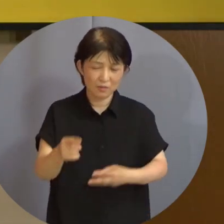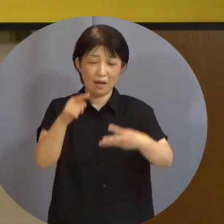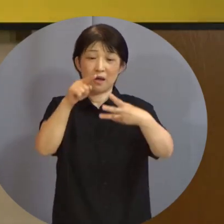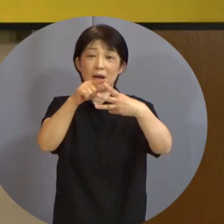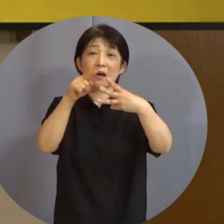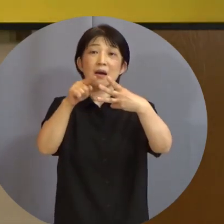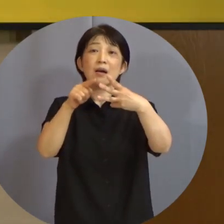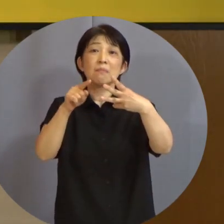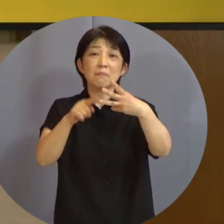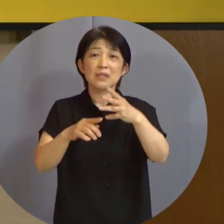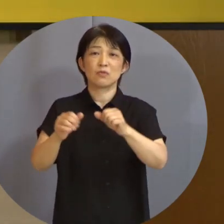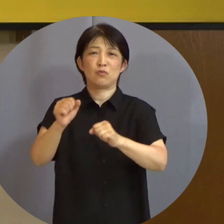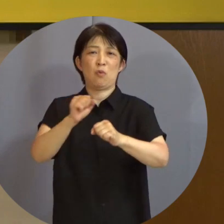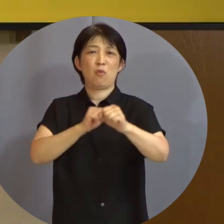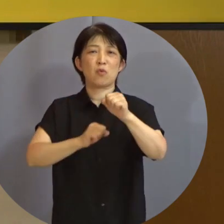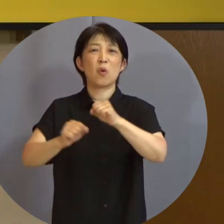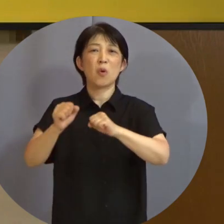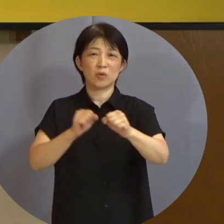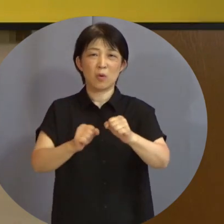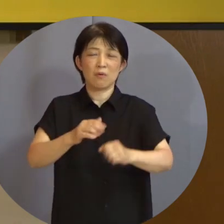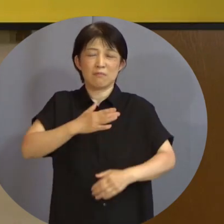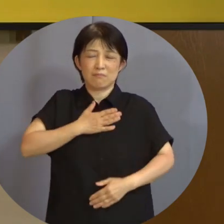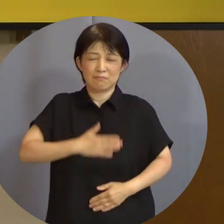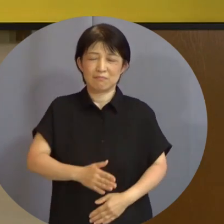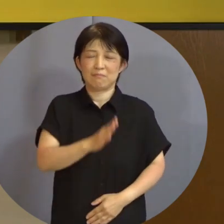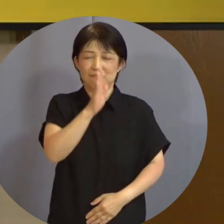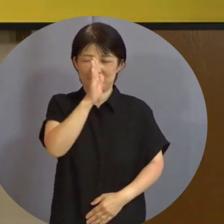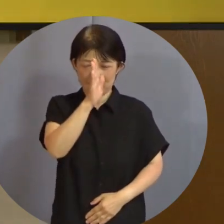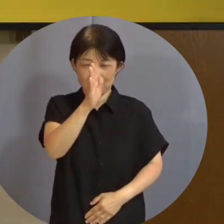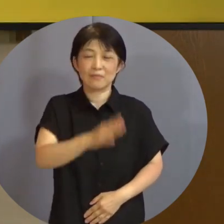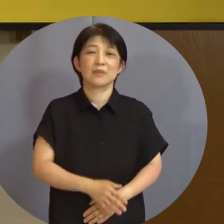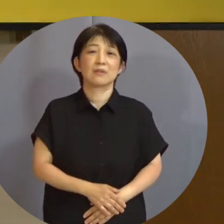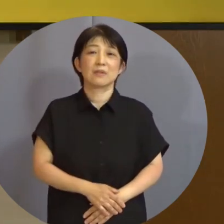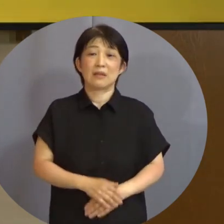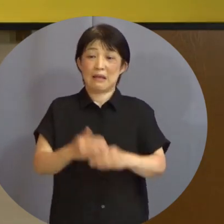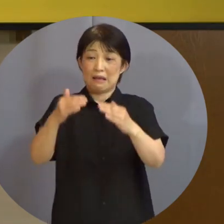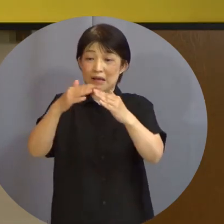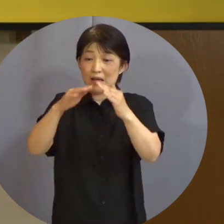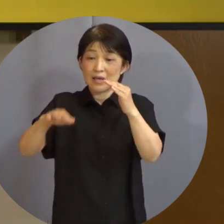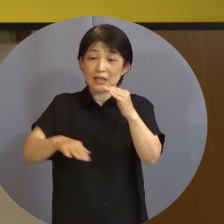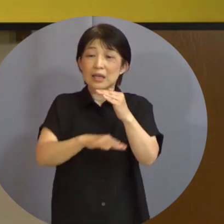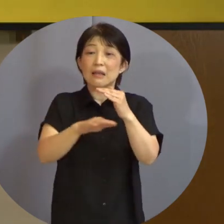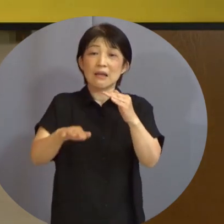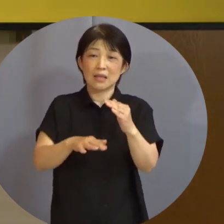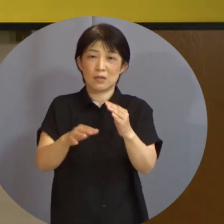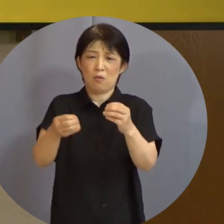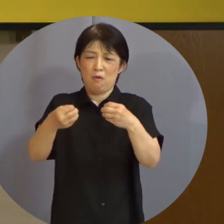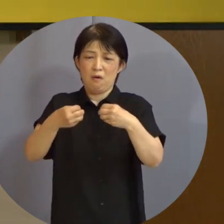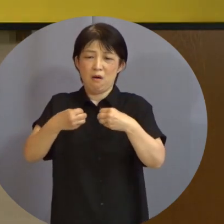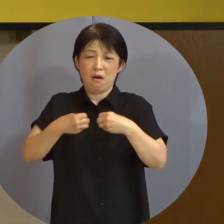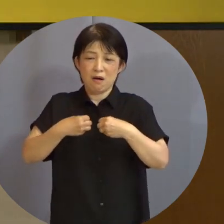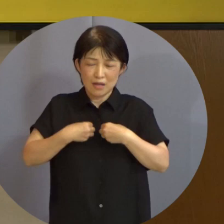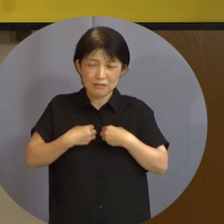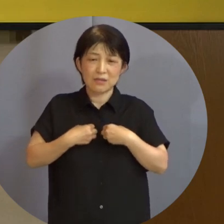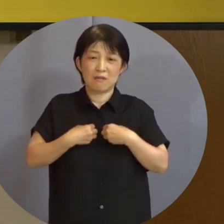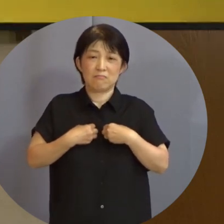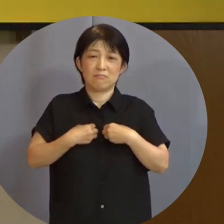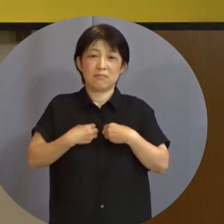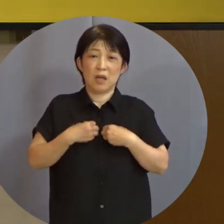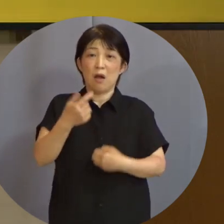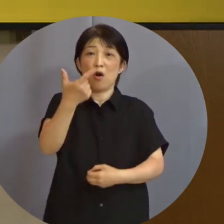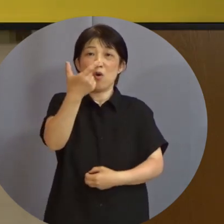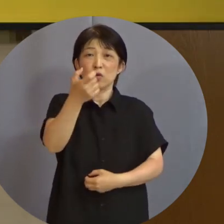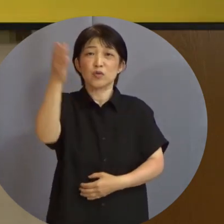動をぜひご理解ください。家庭内での感染が6割になっているんです